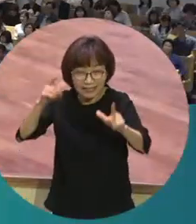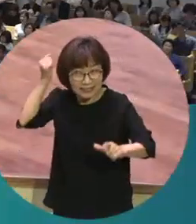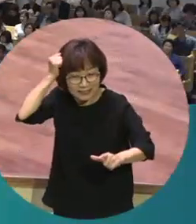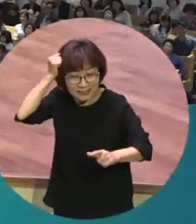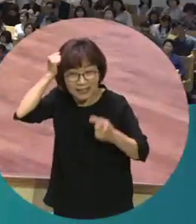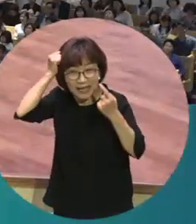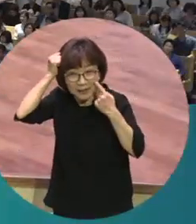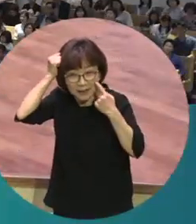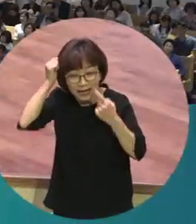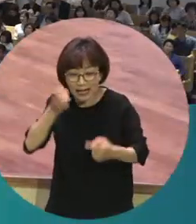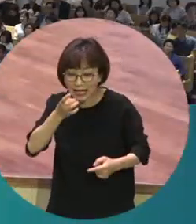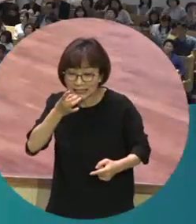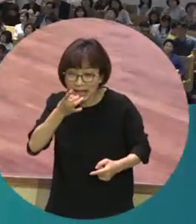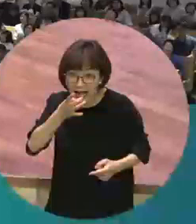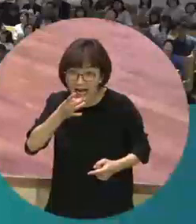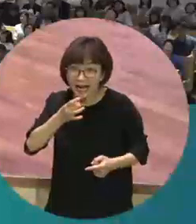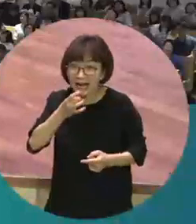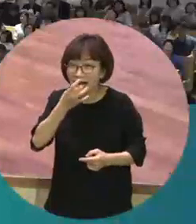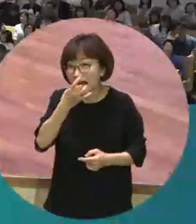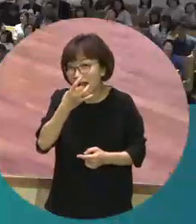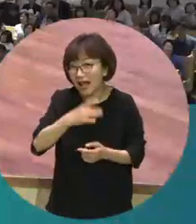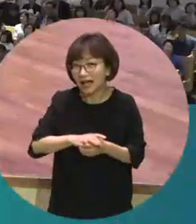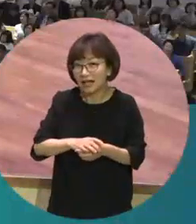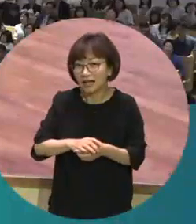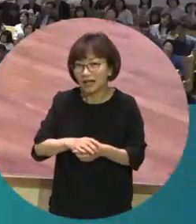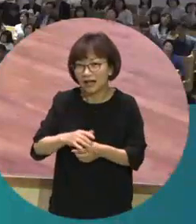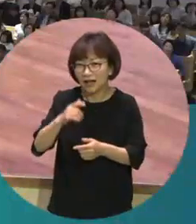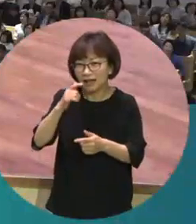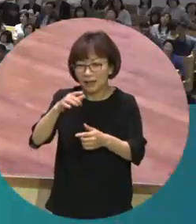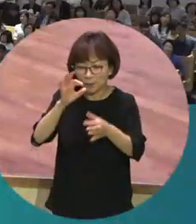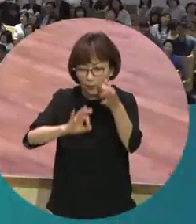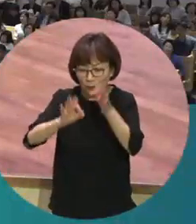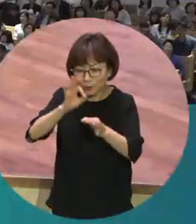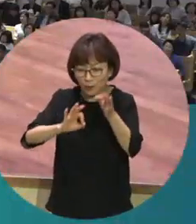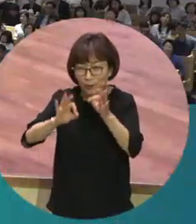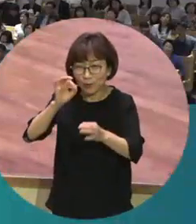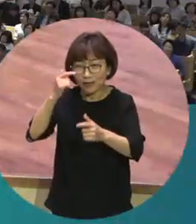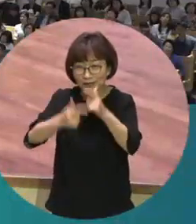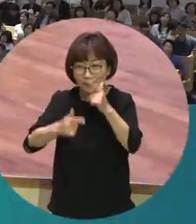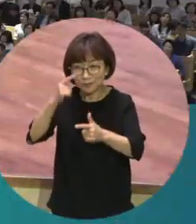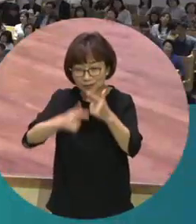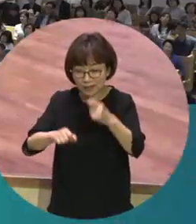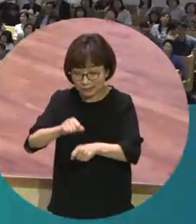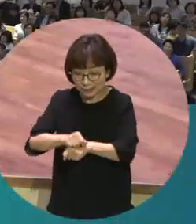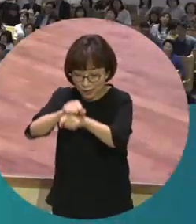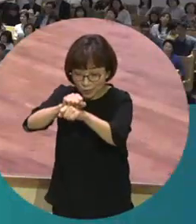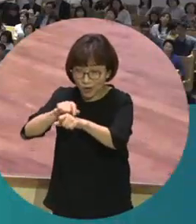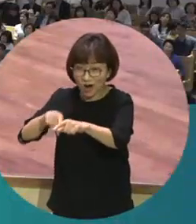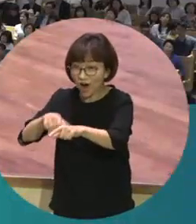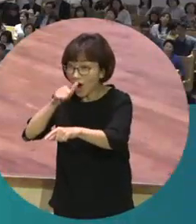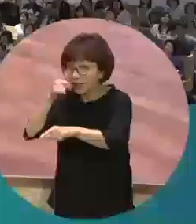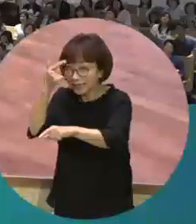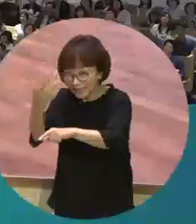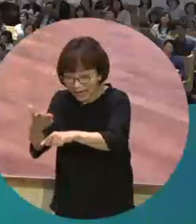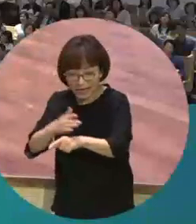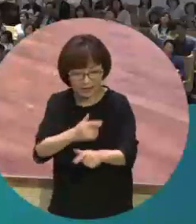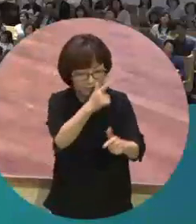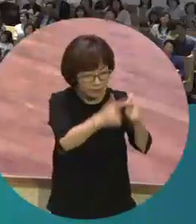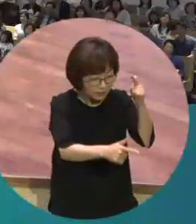아직도 창고 있느냐? 포도나무, 무화과나무, 석류나무, 감람나무의 열매가 맺지 못하였느니라.